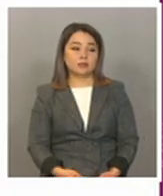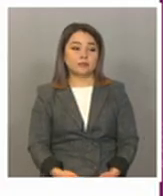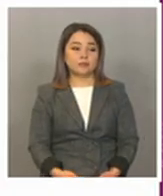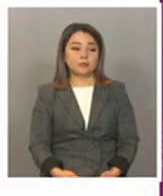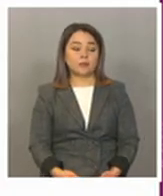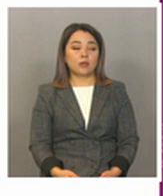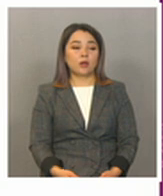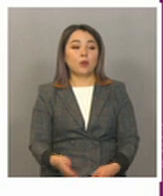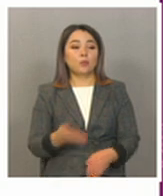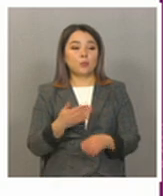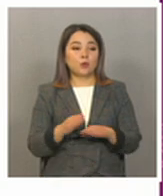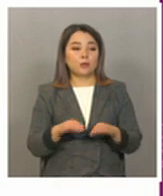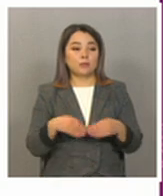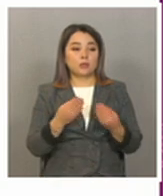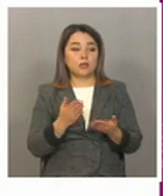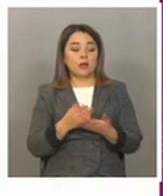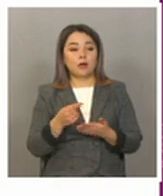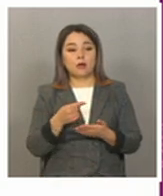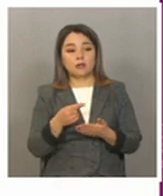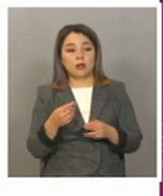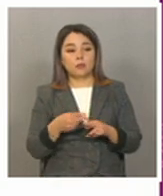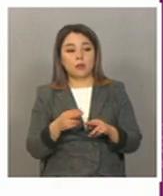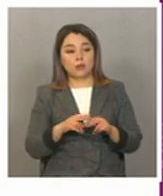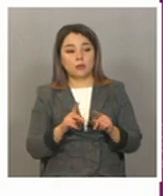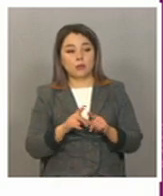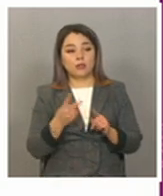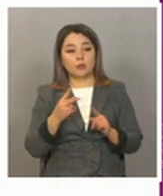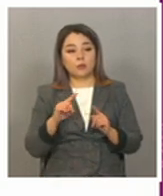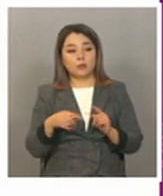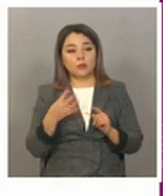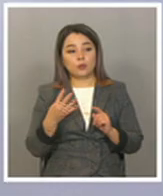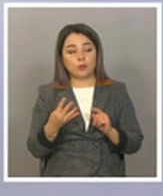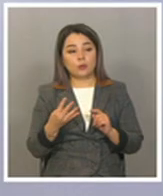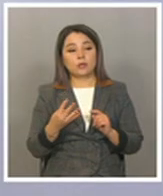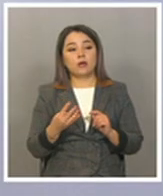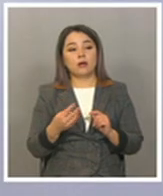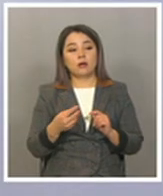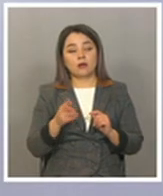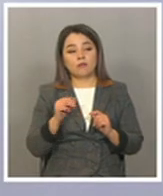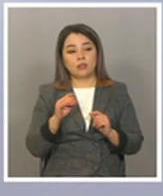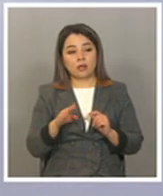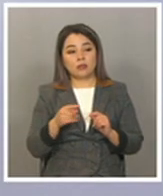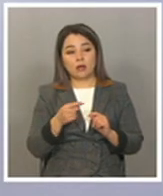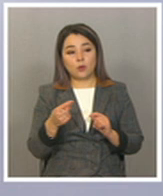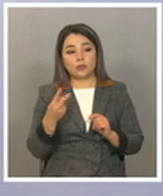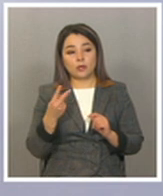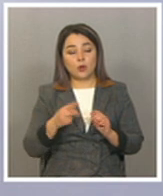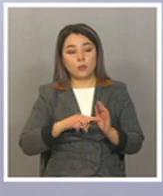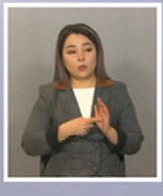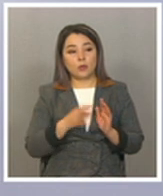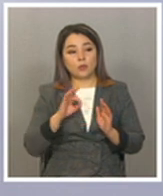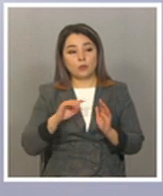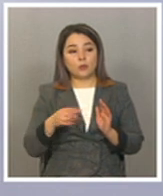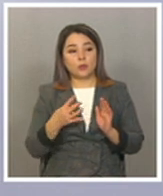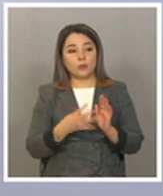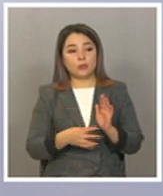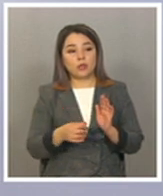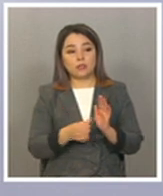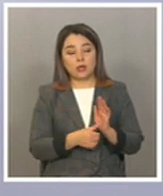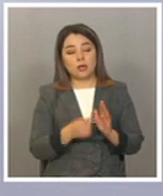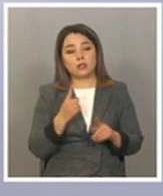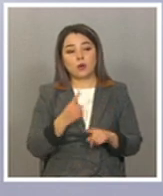бөлшек берілген алымында 2/4-тің квадраты азайту 2 көбейтілген 0/196